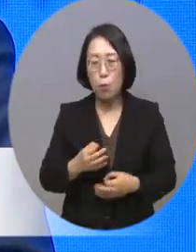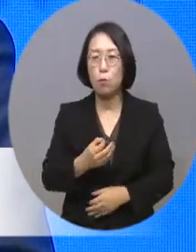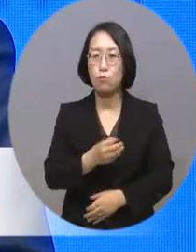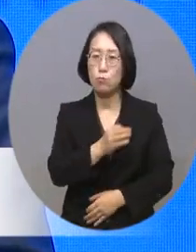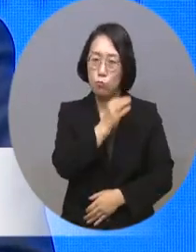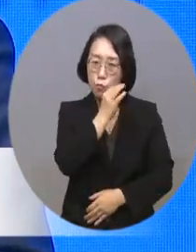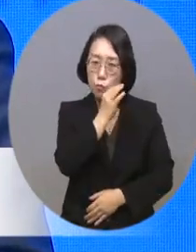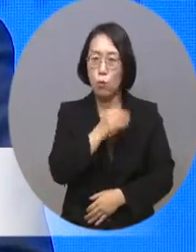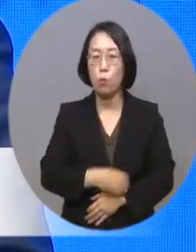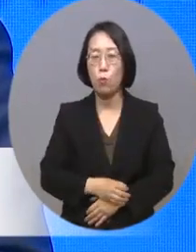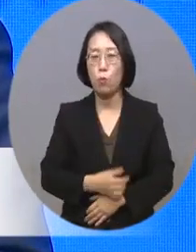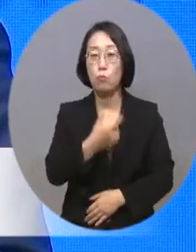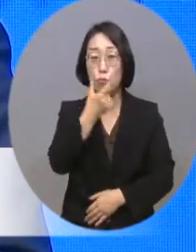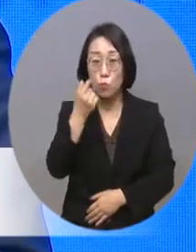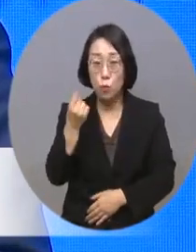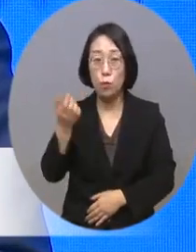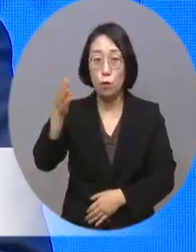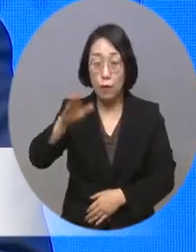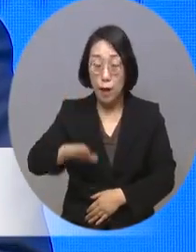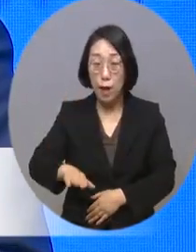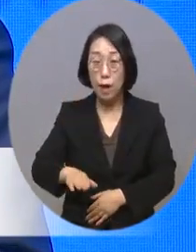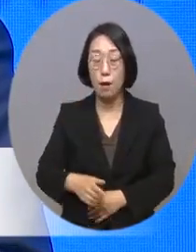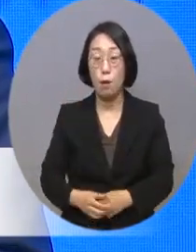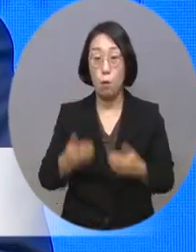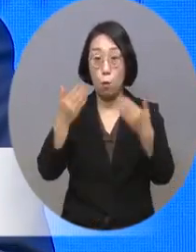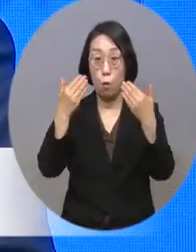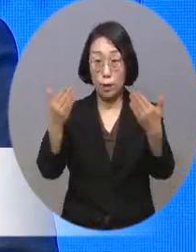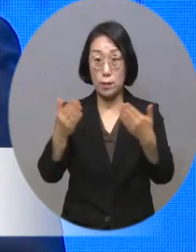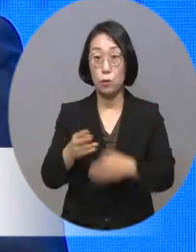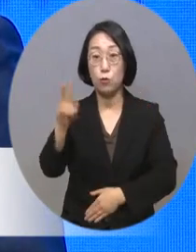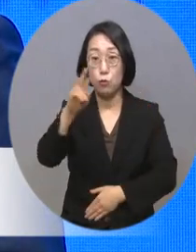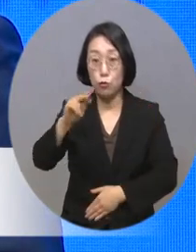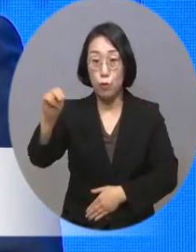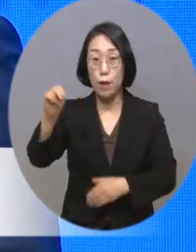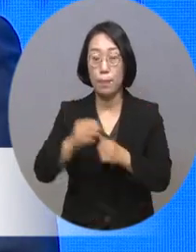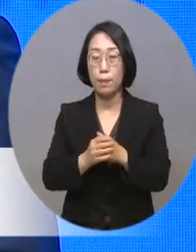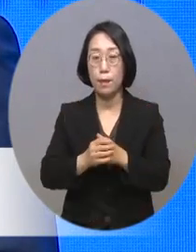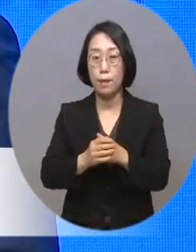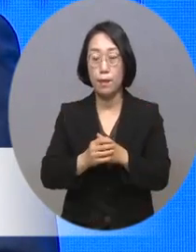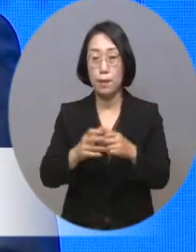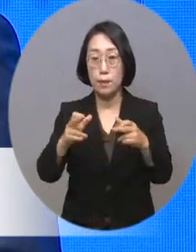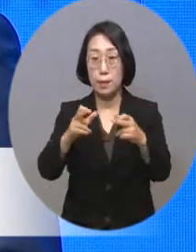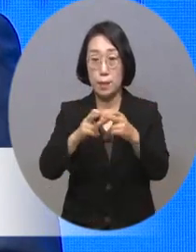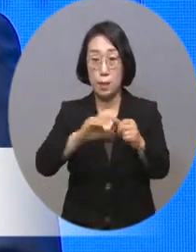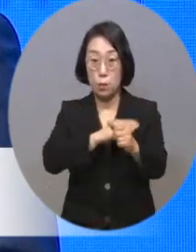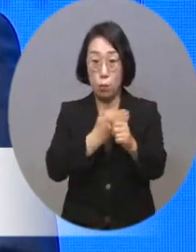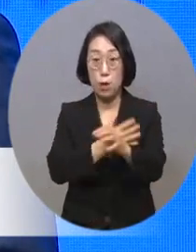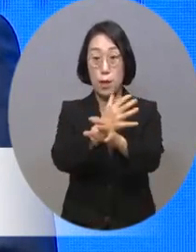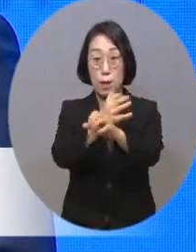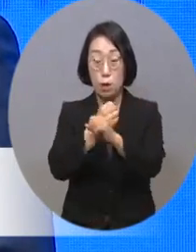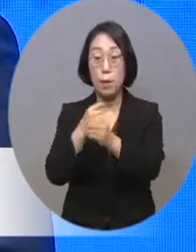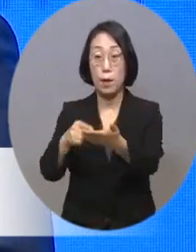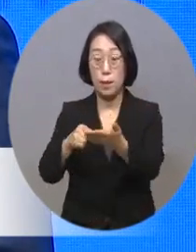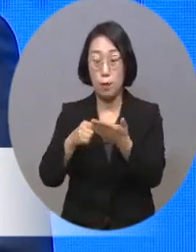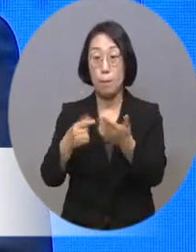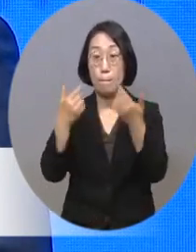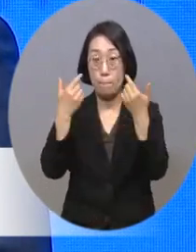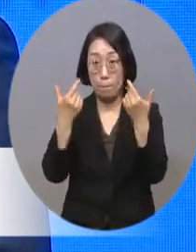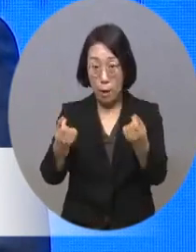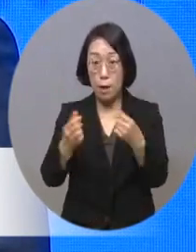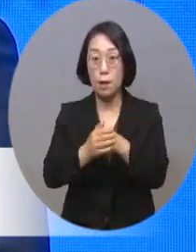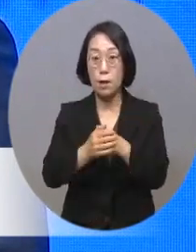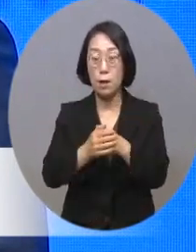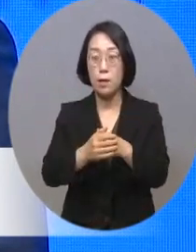부족합니다. 그러나 분명한 것은 아까 유엔 장애인 권리선언에 나타났듯이 우리는